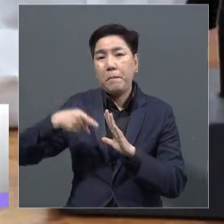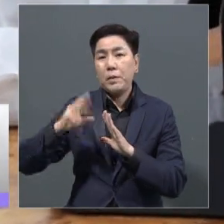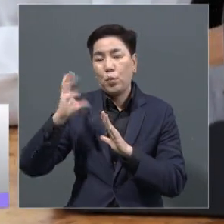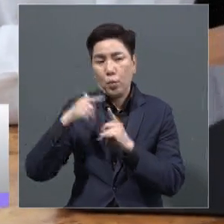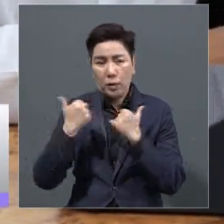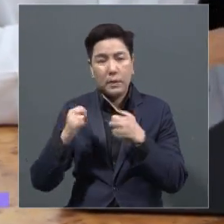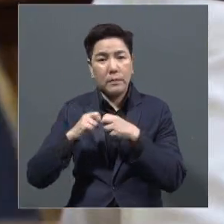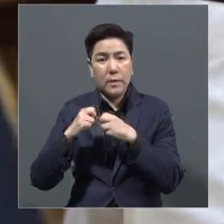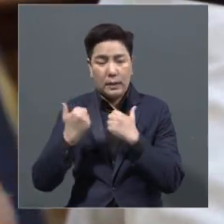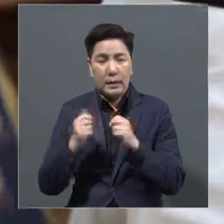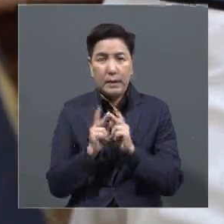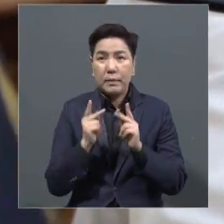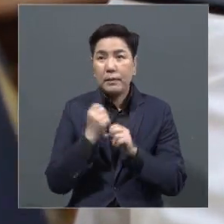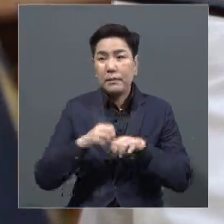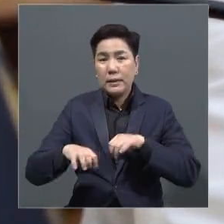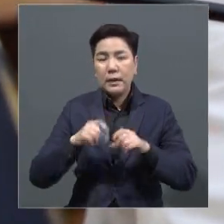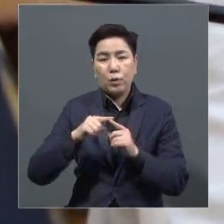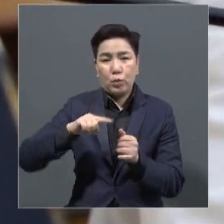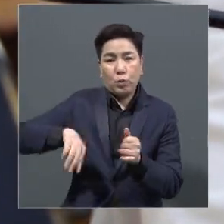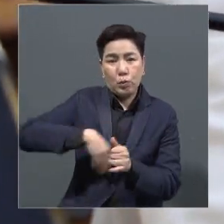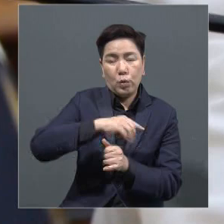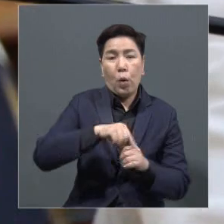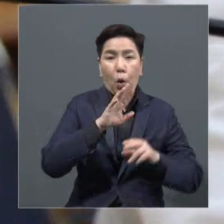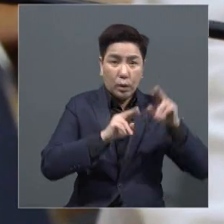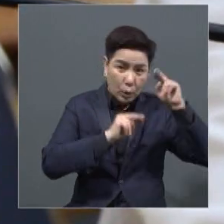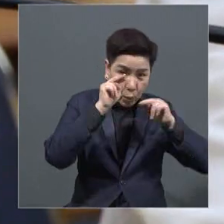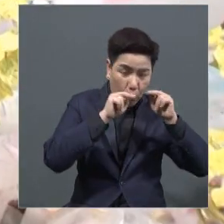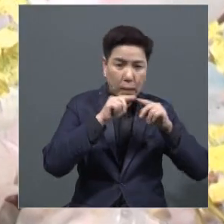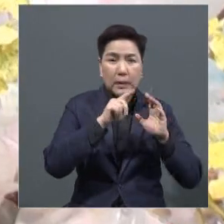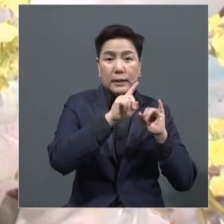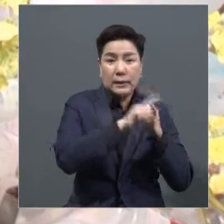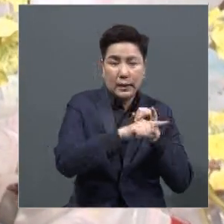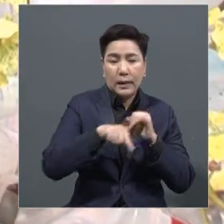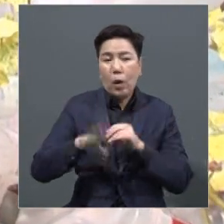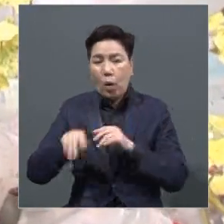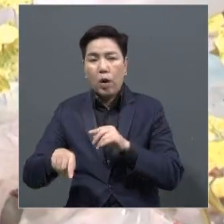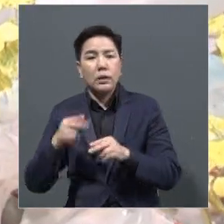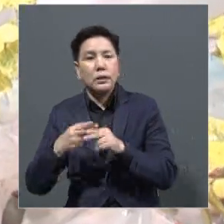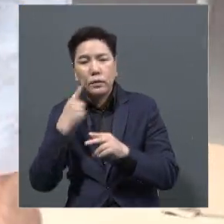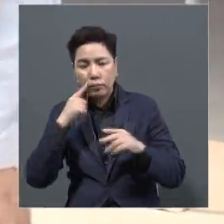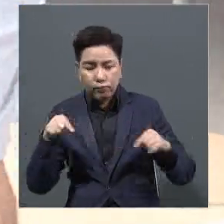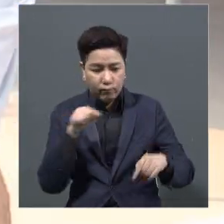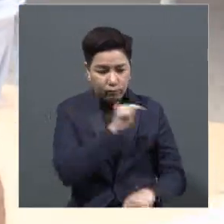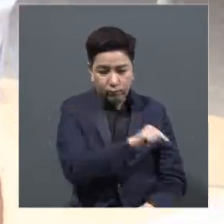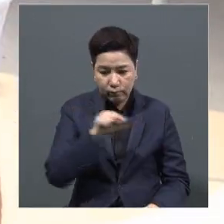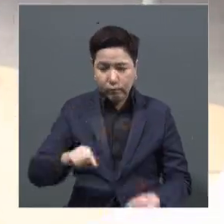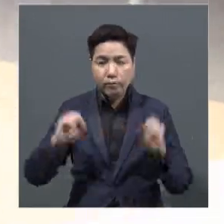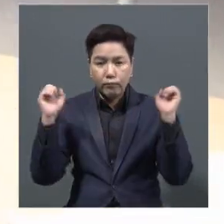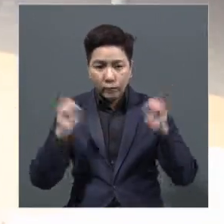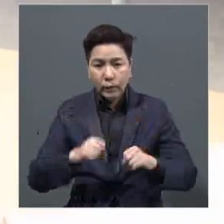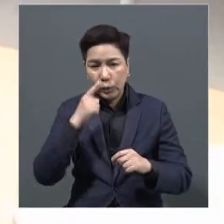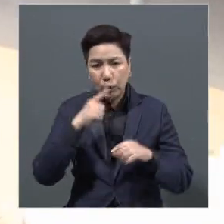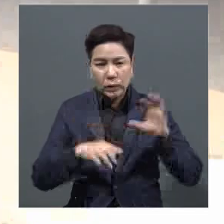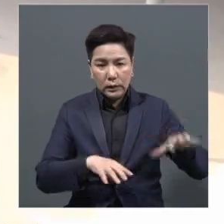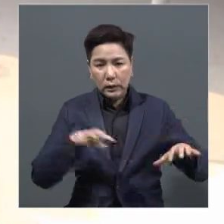ทางนั้นและคณะกรรมการจัดการสิ่งปฏิกูลที่จังหวัดนครสวรรค์ที่เป็นปลายทางพิจารณาเห็นชอบและให้ทุกอปททุก